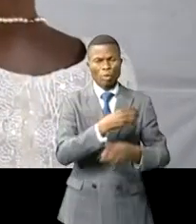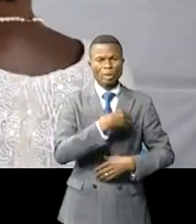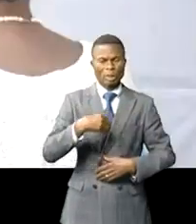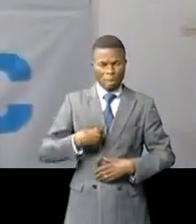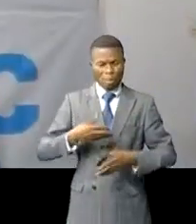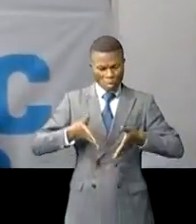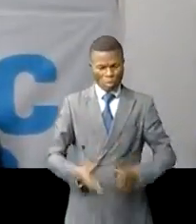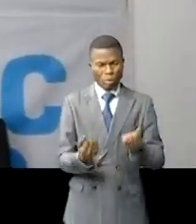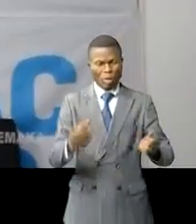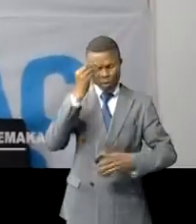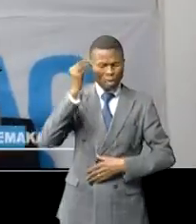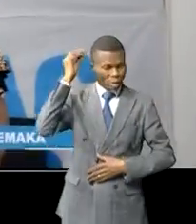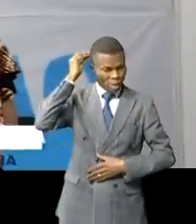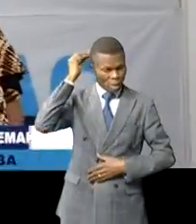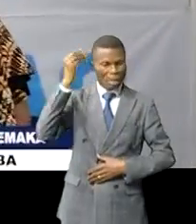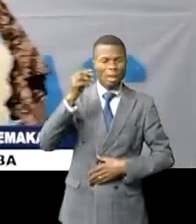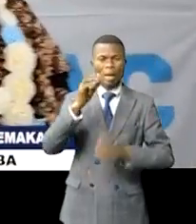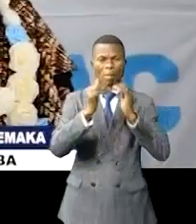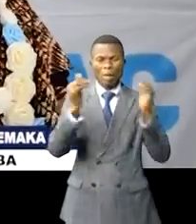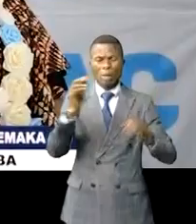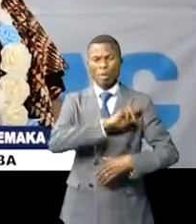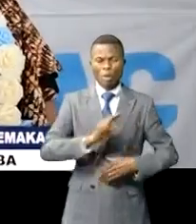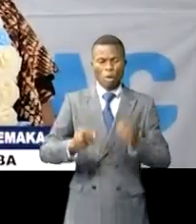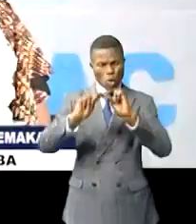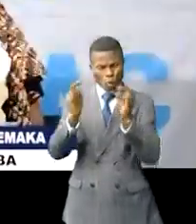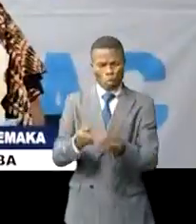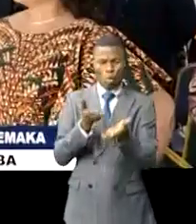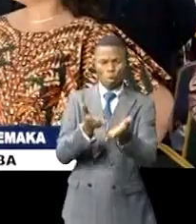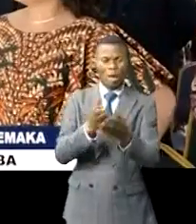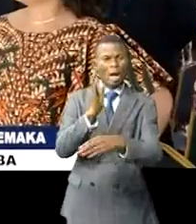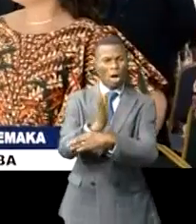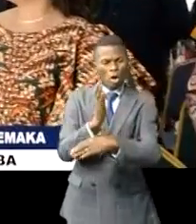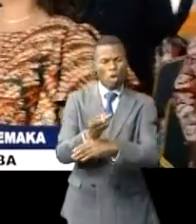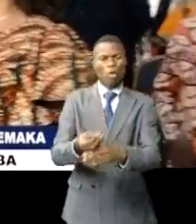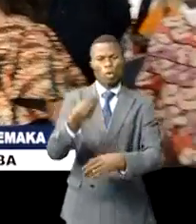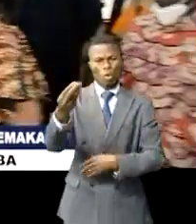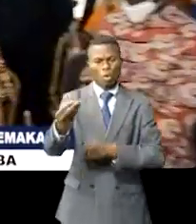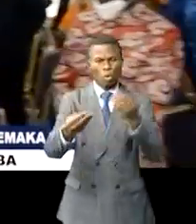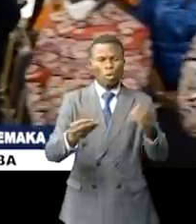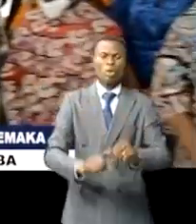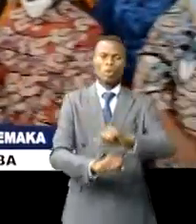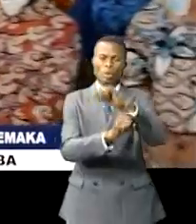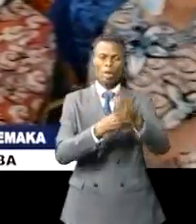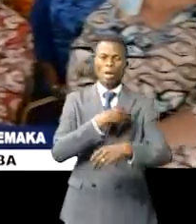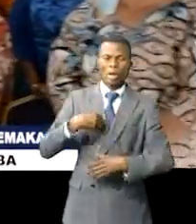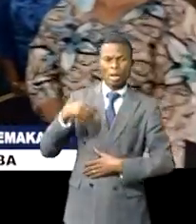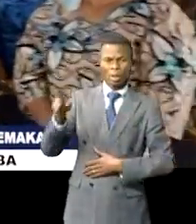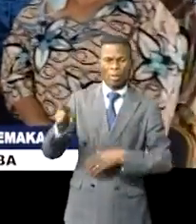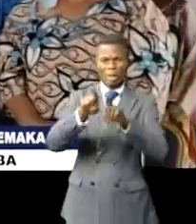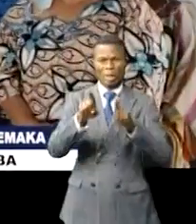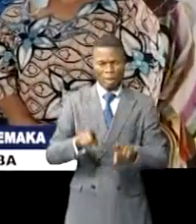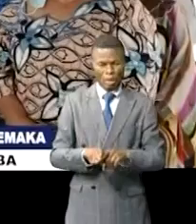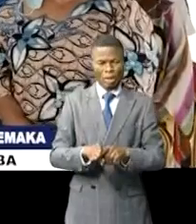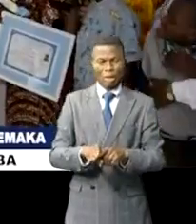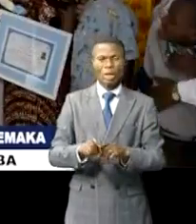enfants autistes pour la paix en RDC. Cette structure servira de conseil et appui pour accompagner ces mamans et sera